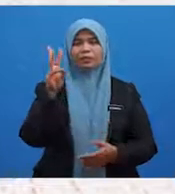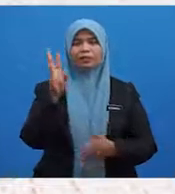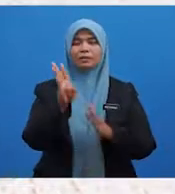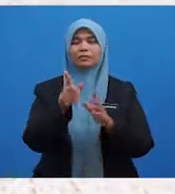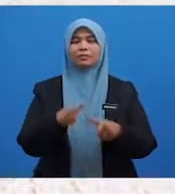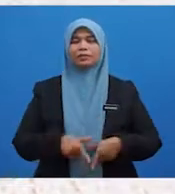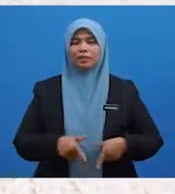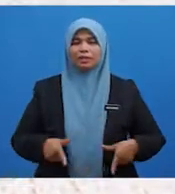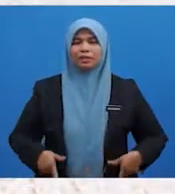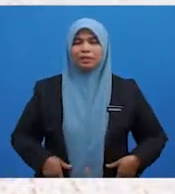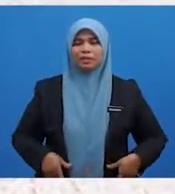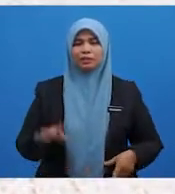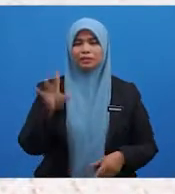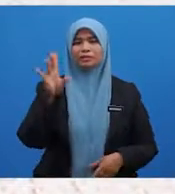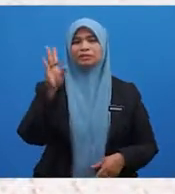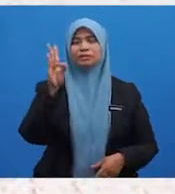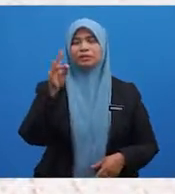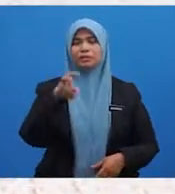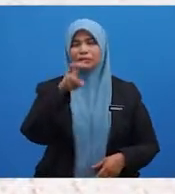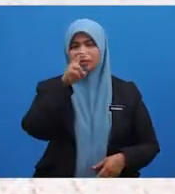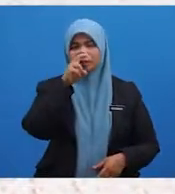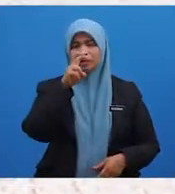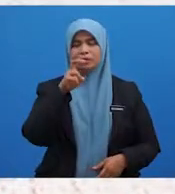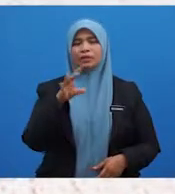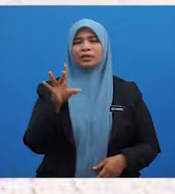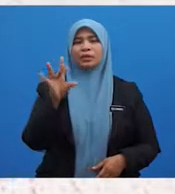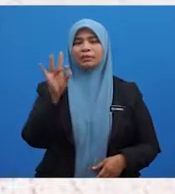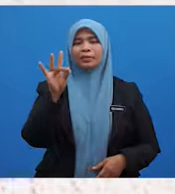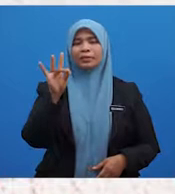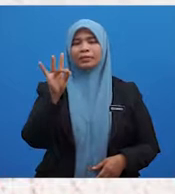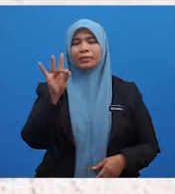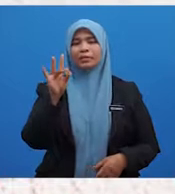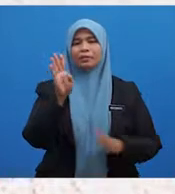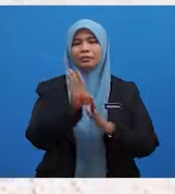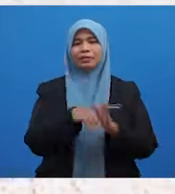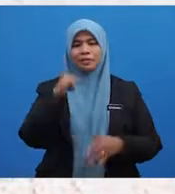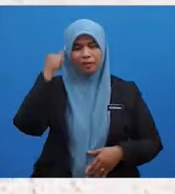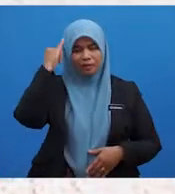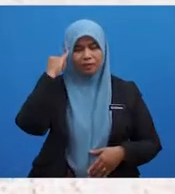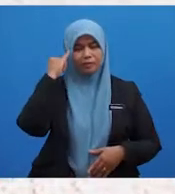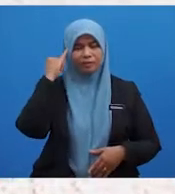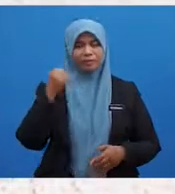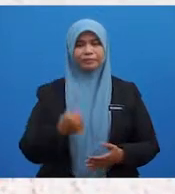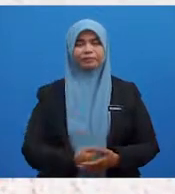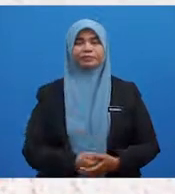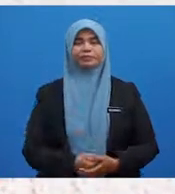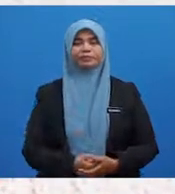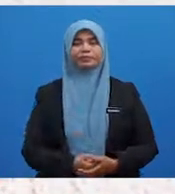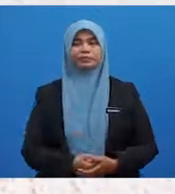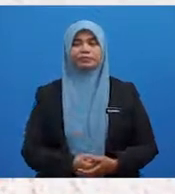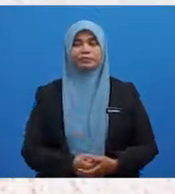berani. Ketujuh, tegas. Dan akhir sekali, berilmu.